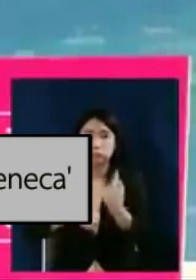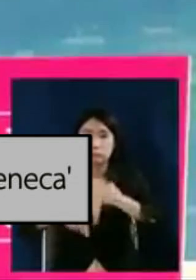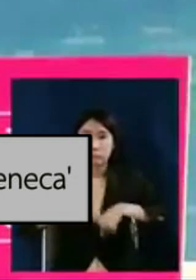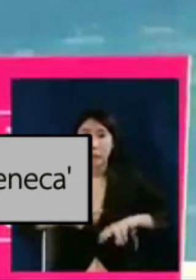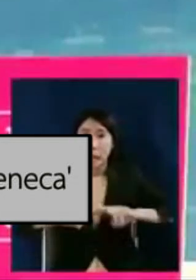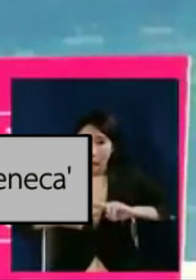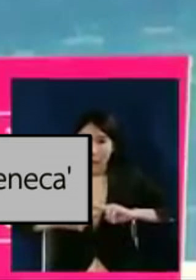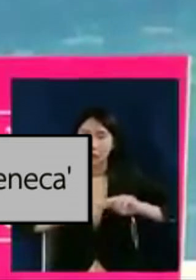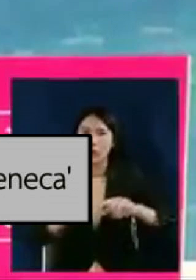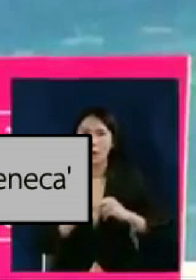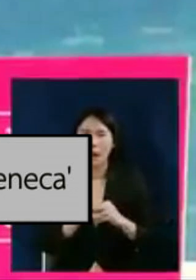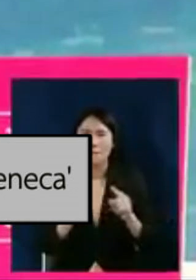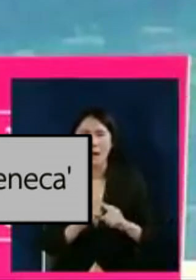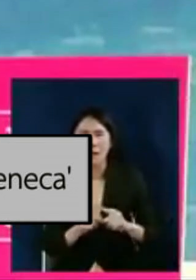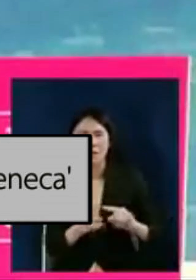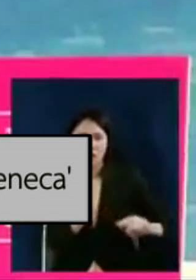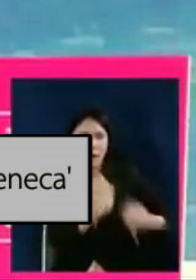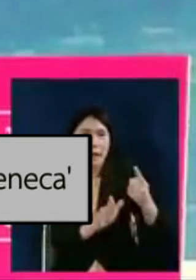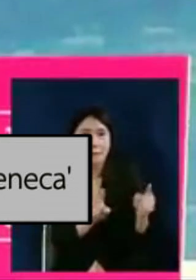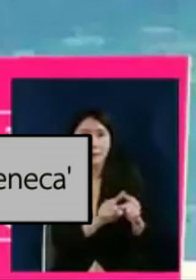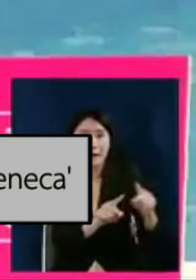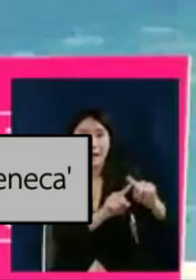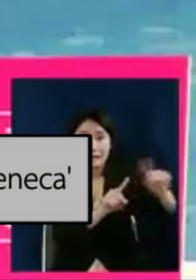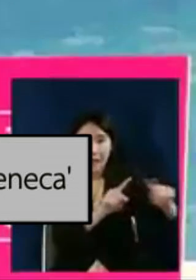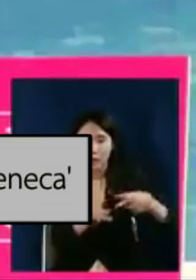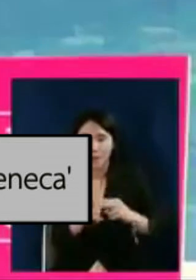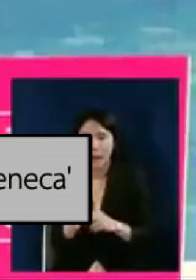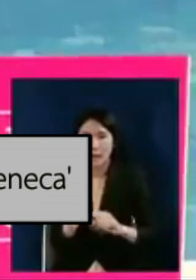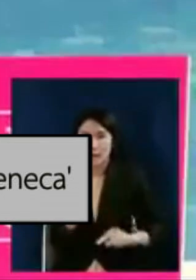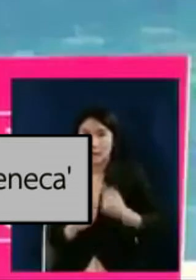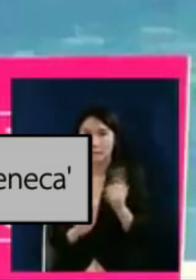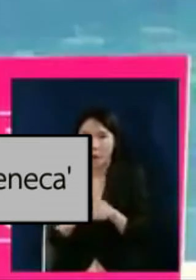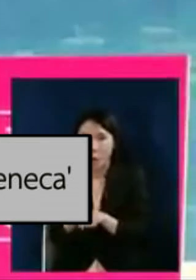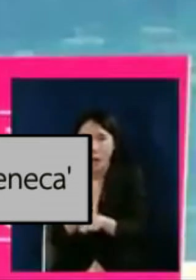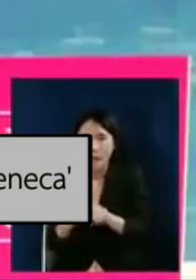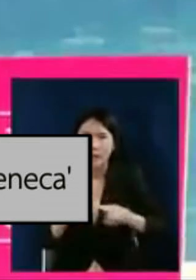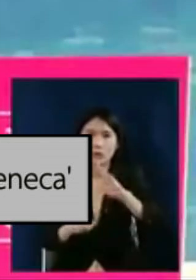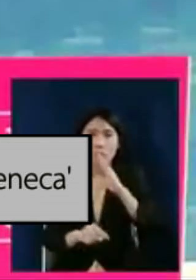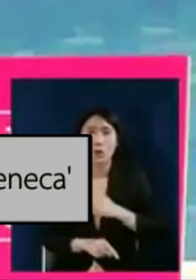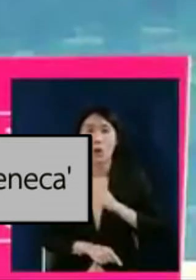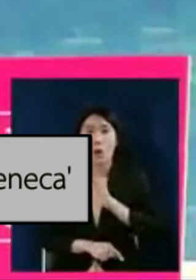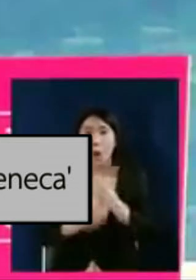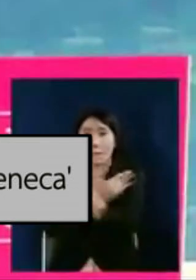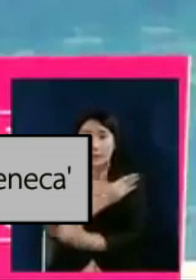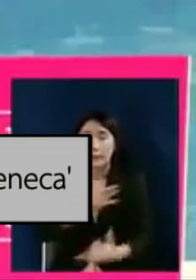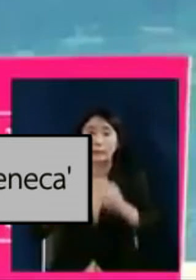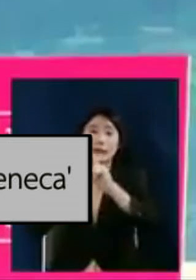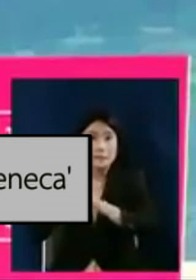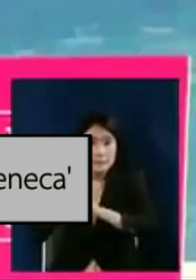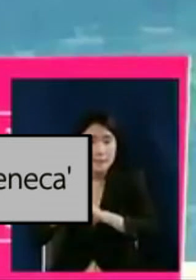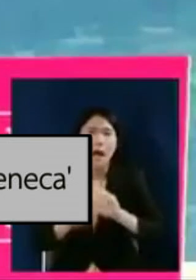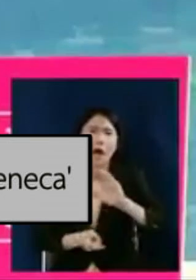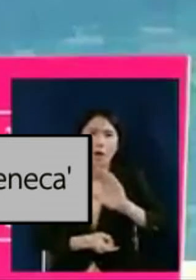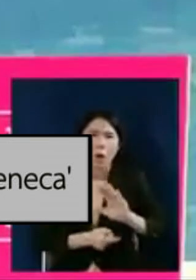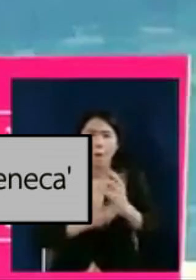แทนที่จะเป็น Nano particleไวรัสเป็นตัวนำแต่ wetsuitไม่ว่าของรัสเซียนะครับของ